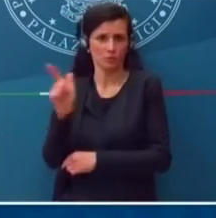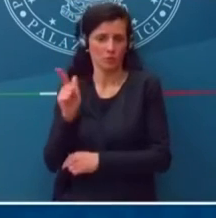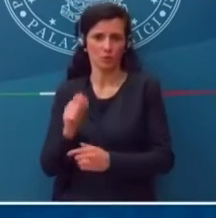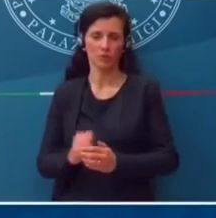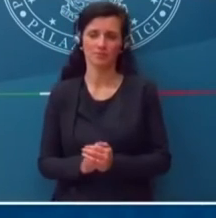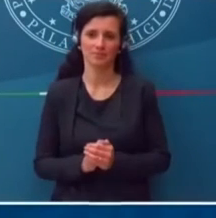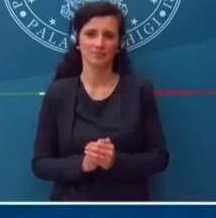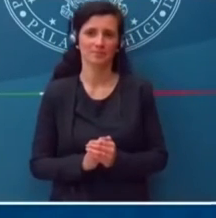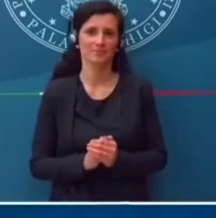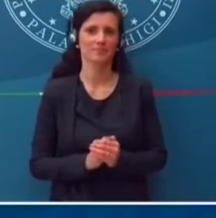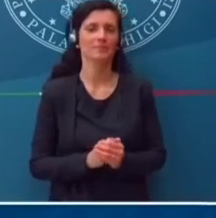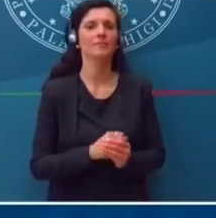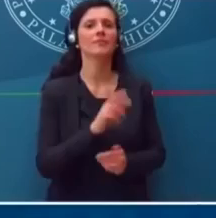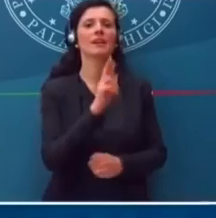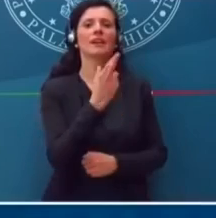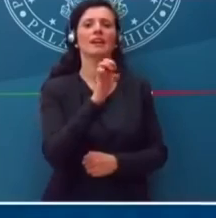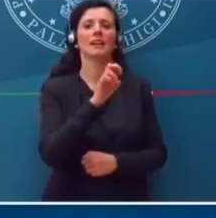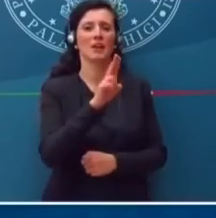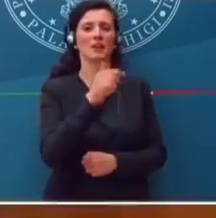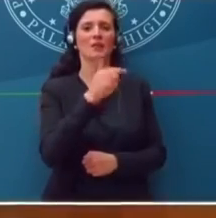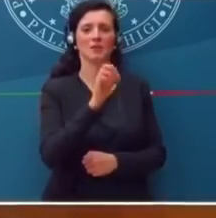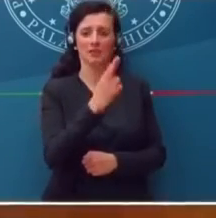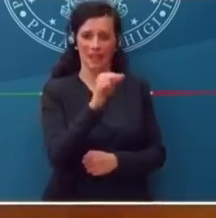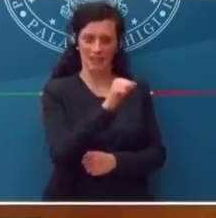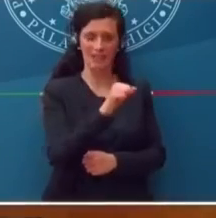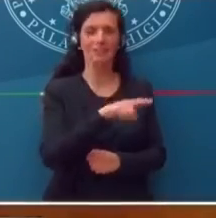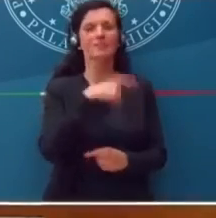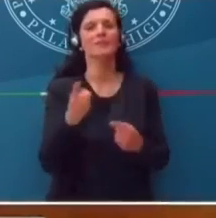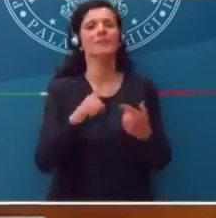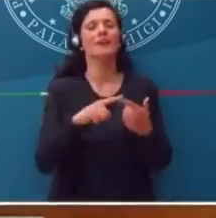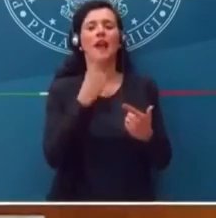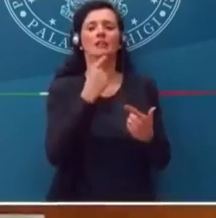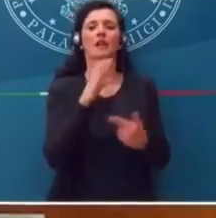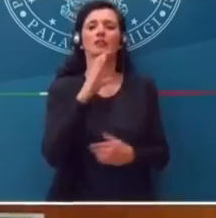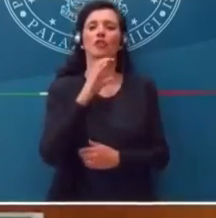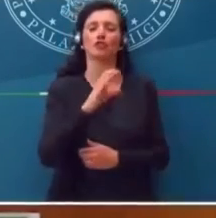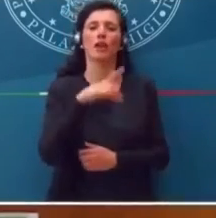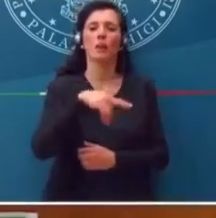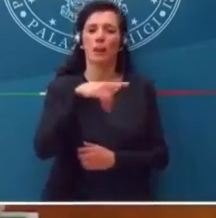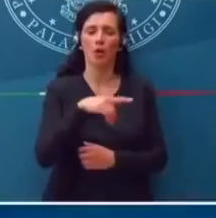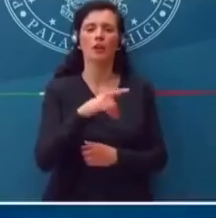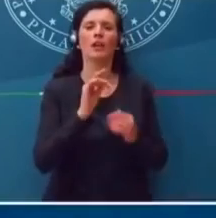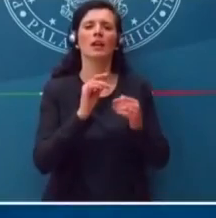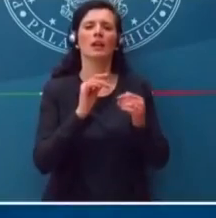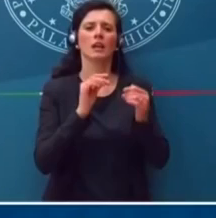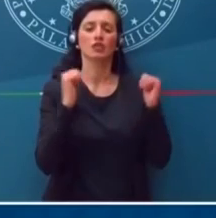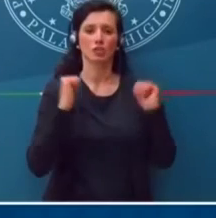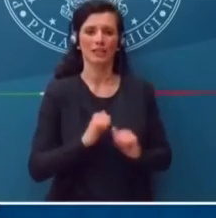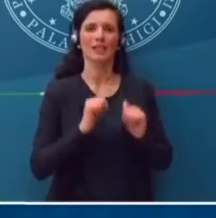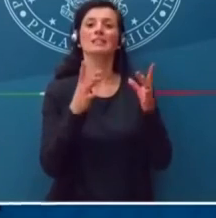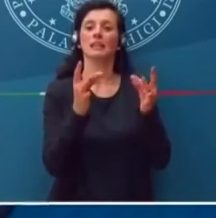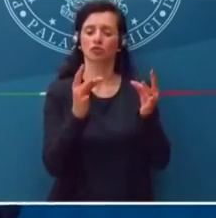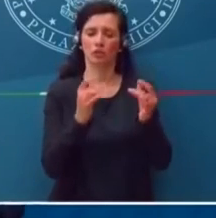Angelo Amante di Reuters e Alessandro Cecchi Paone su Cittadinanza Digitale. Buonasera